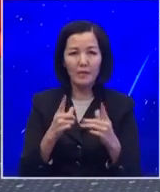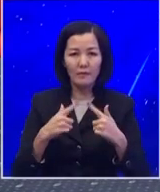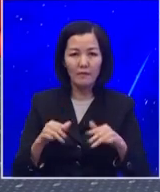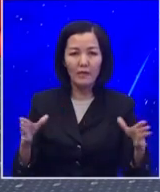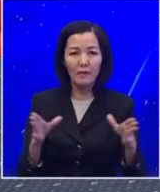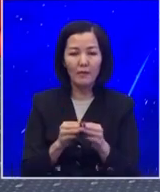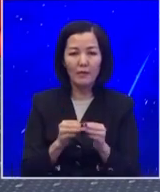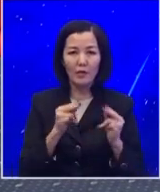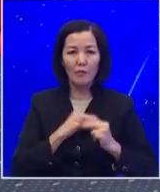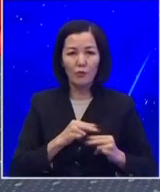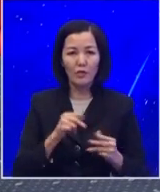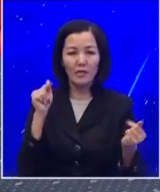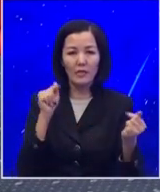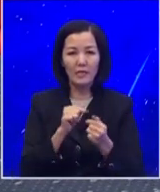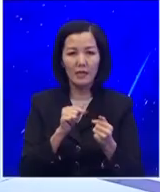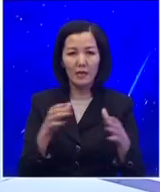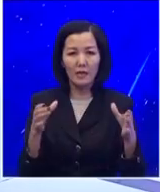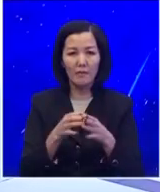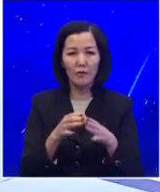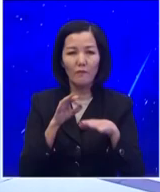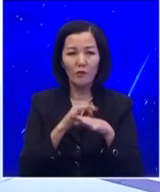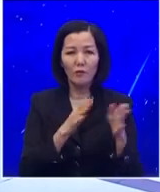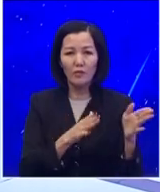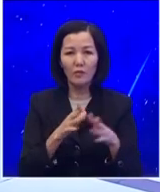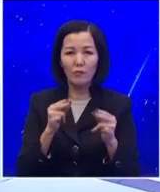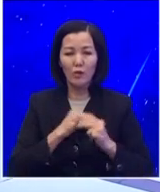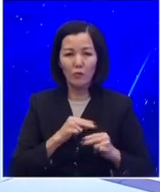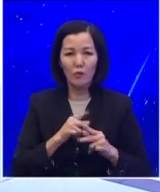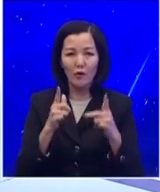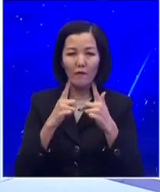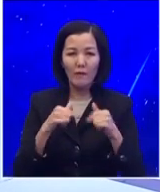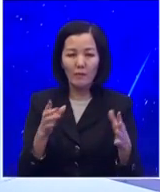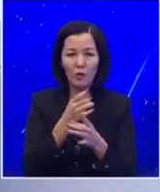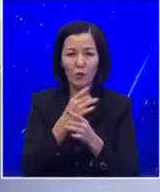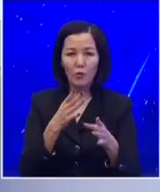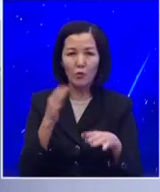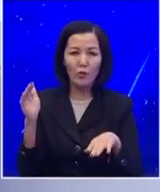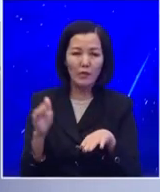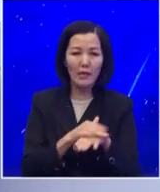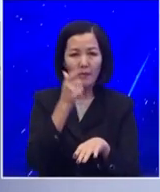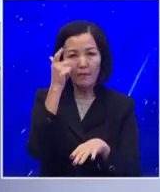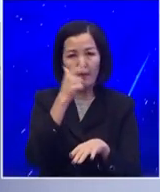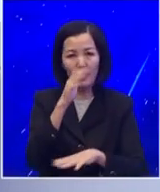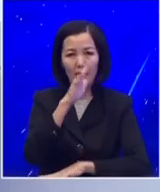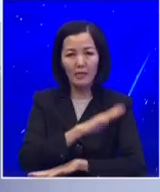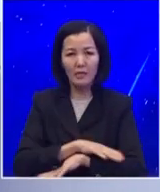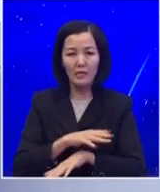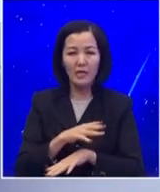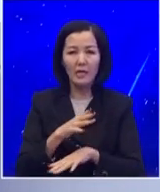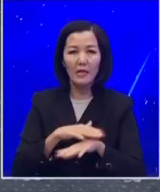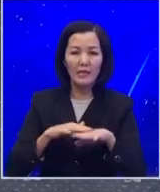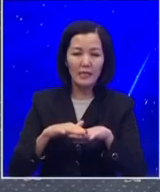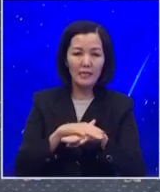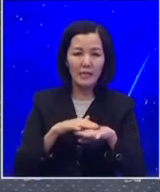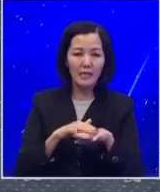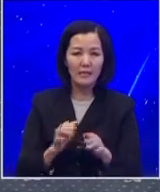тесно сотрудничает с антикоррупционным комитетом и ведет системную работу по формированию культуры добропорядочности среди